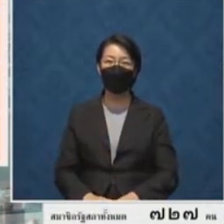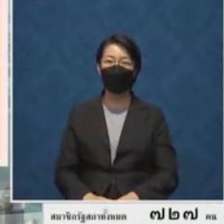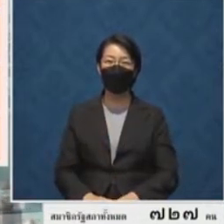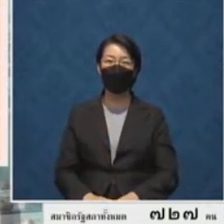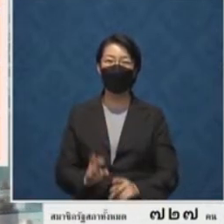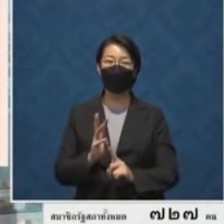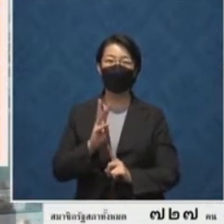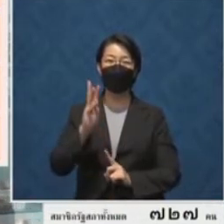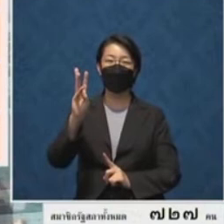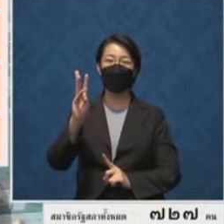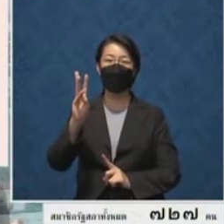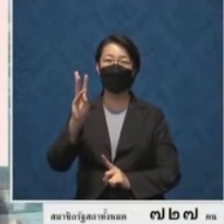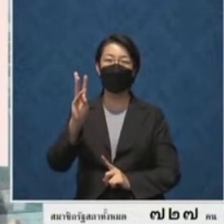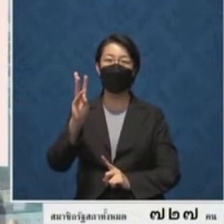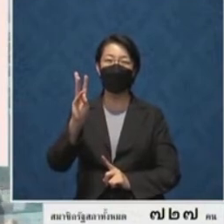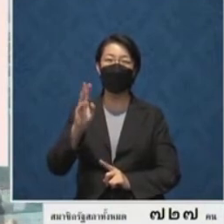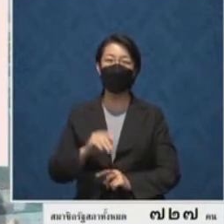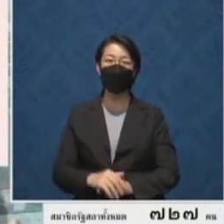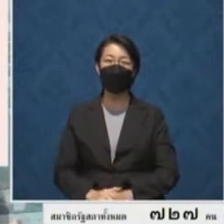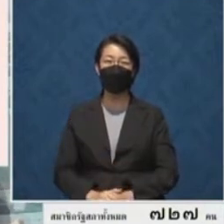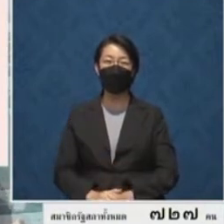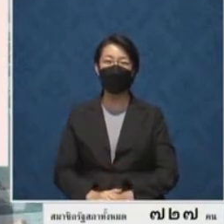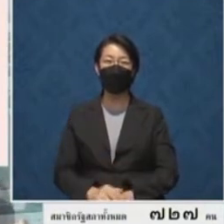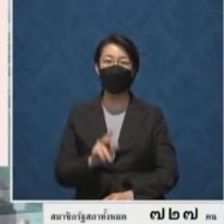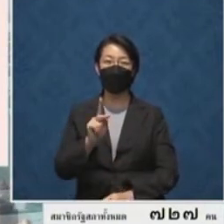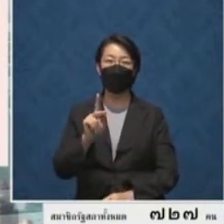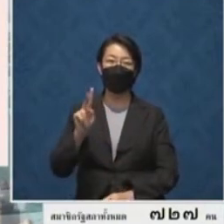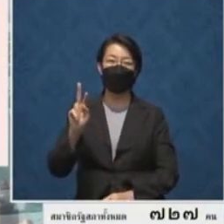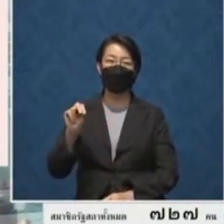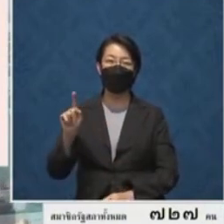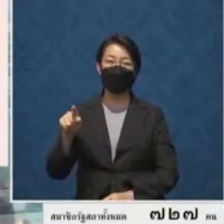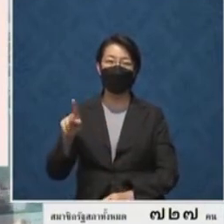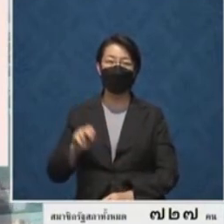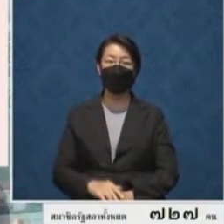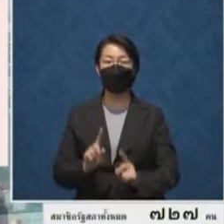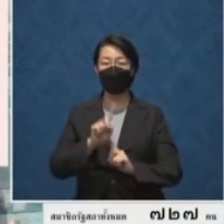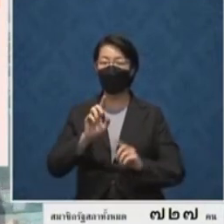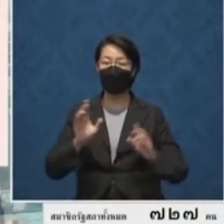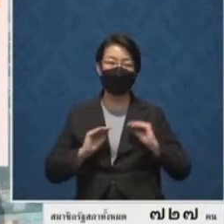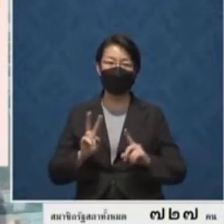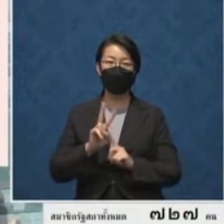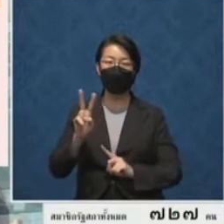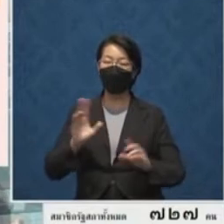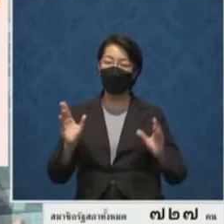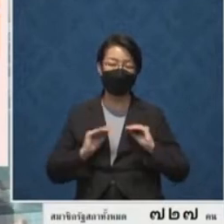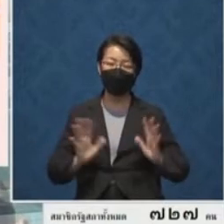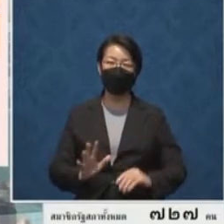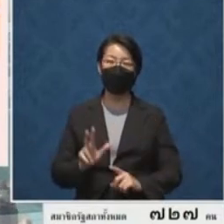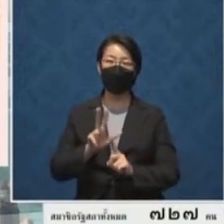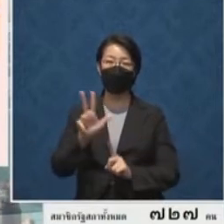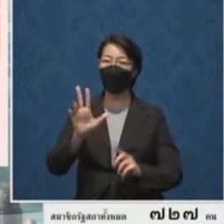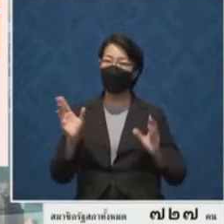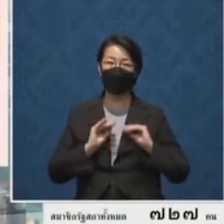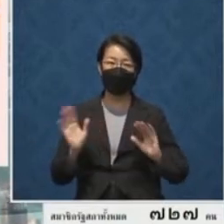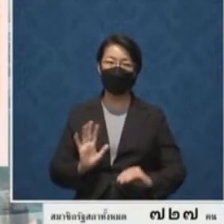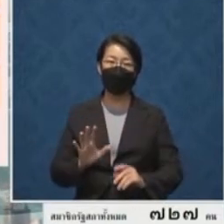6นายกันนบธนภักทวิน 1ไม่รับหลักการ2ไม่รับหลักการ3ไม่รับ